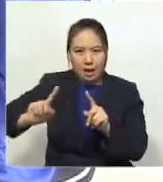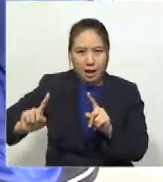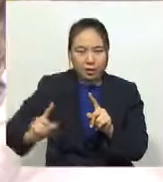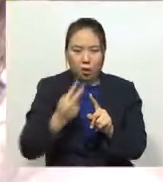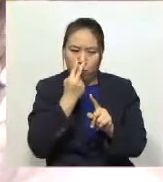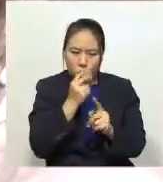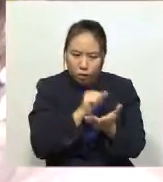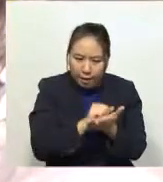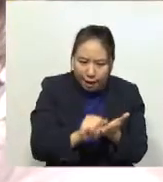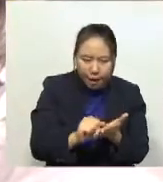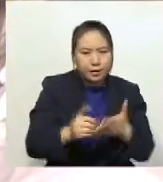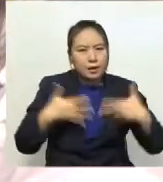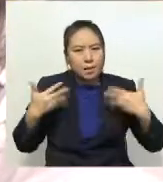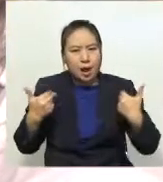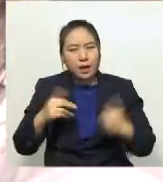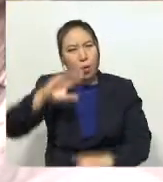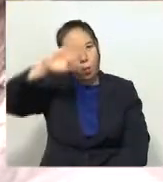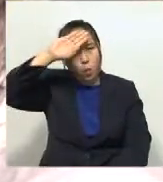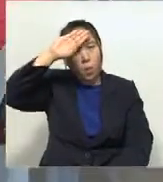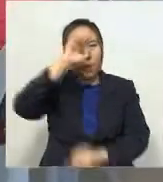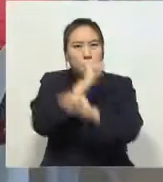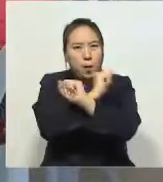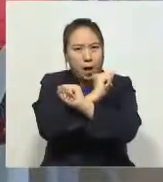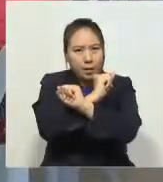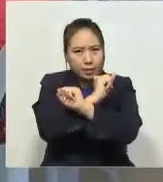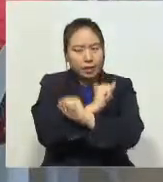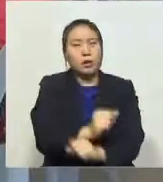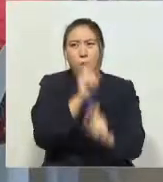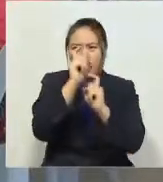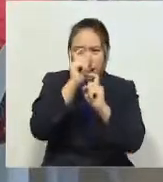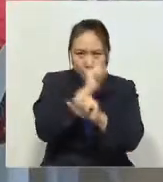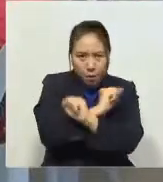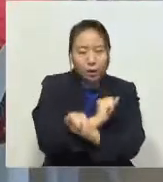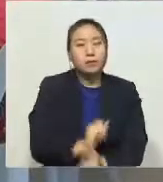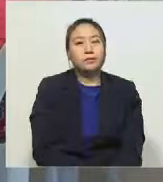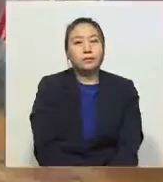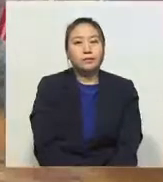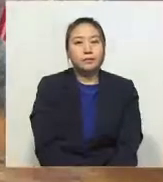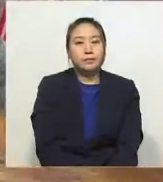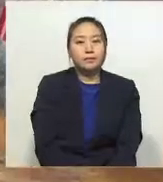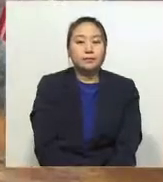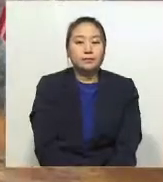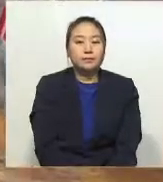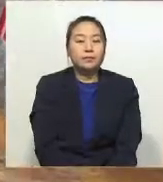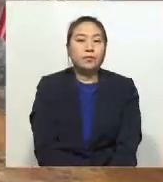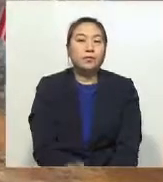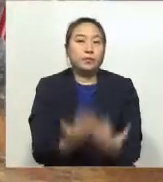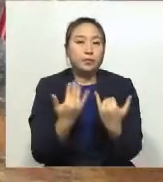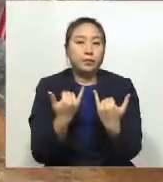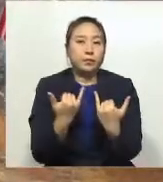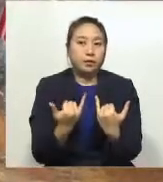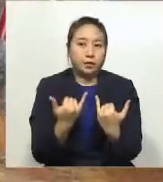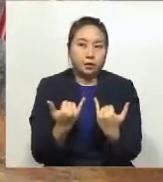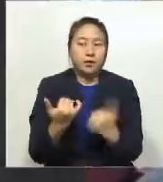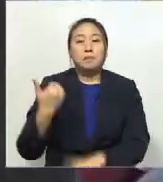สะอาดสะดวกสบายป้องกันโรครวมถึงต้องมีความปลอดภัยให้กับชาวบ้านอีกด้วยค่ะขณะที่วันนี้เองนะคะก็ยังคง